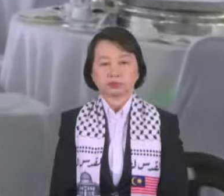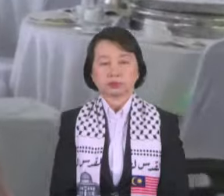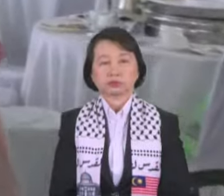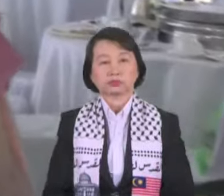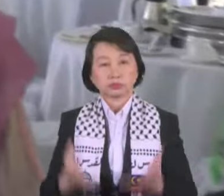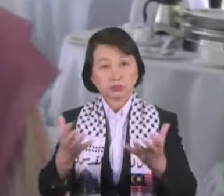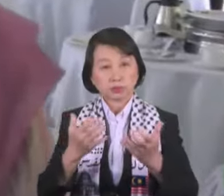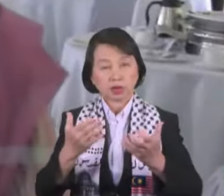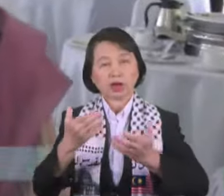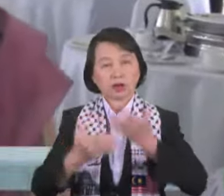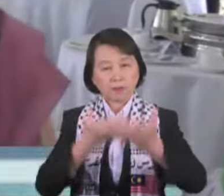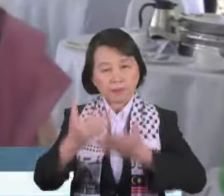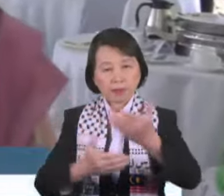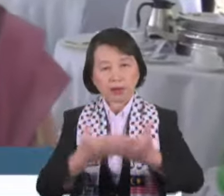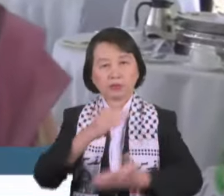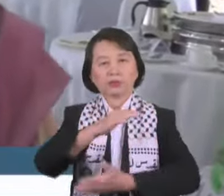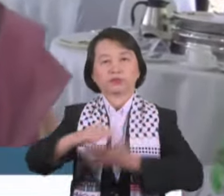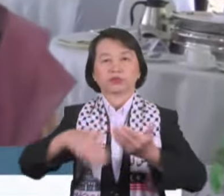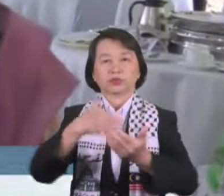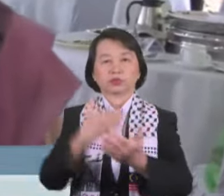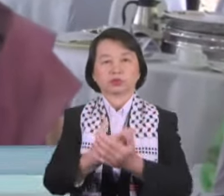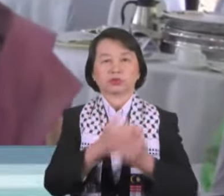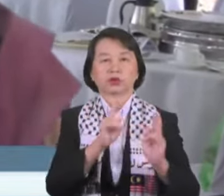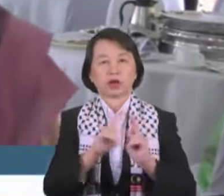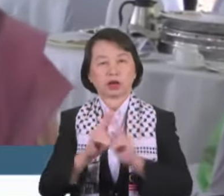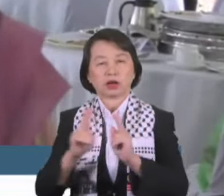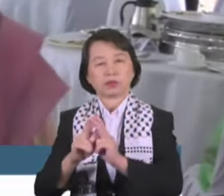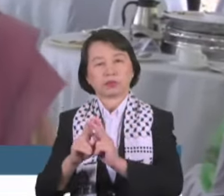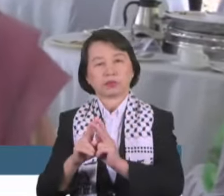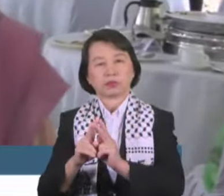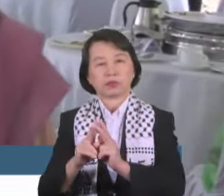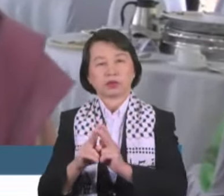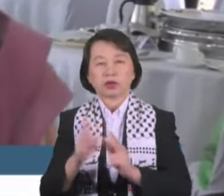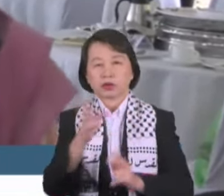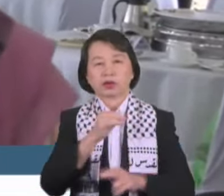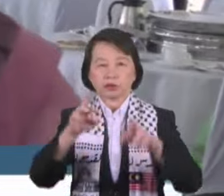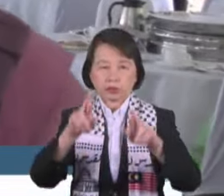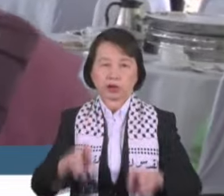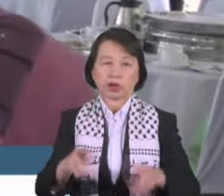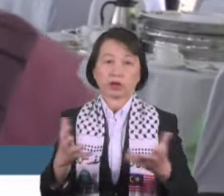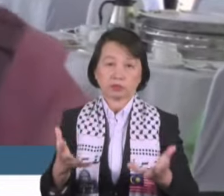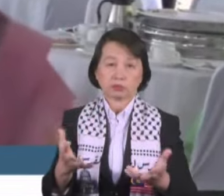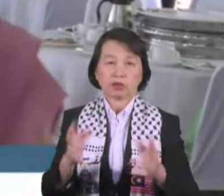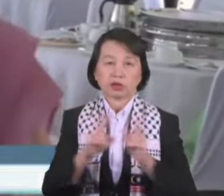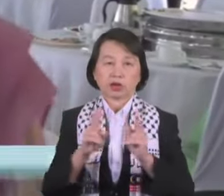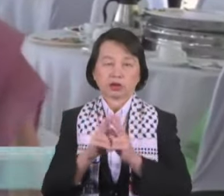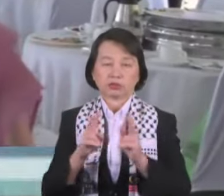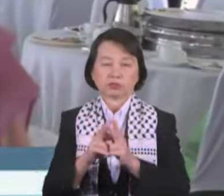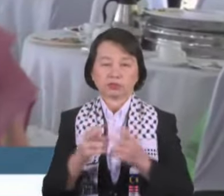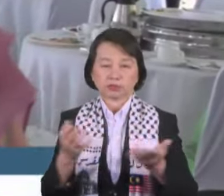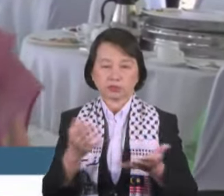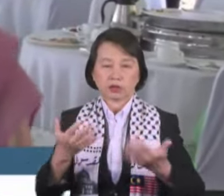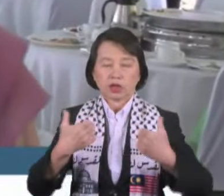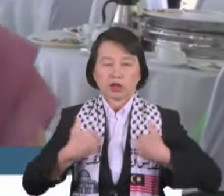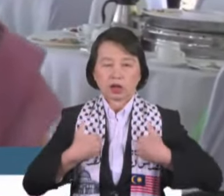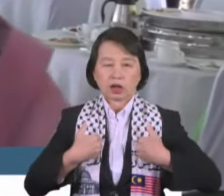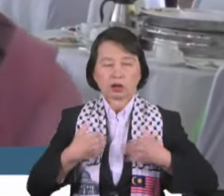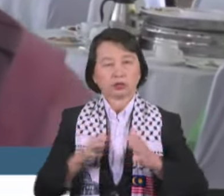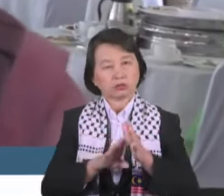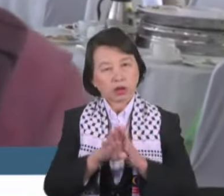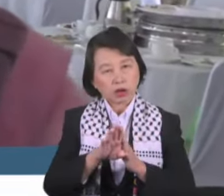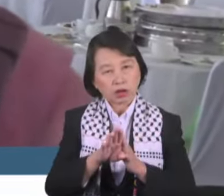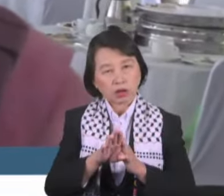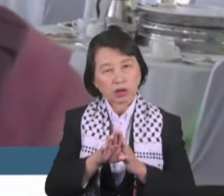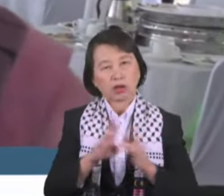Ingin memaju ke seluruhlah gapo-gapo peluang rakyat lah. Gapo mesti ada membangun